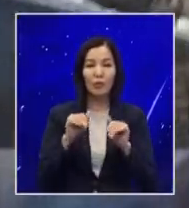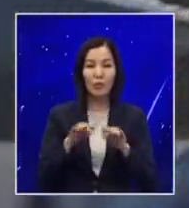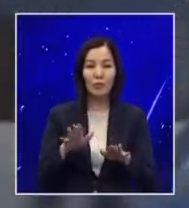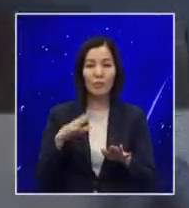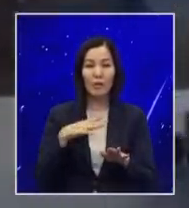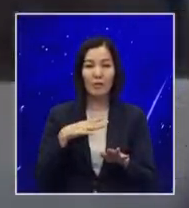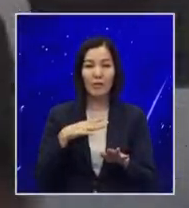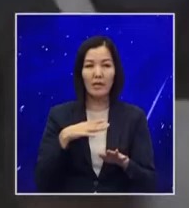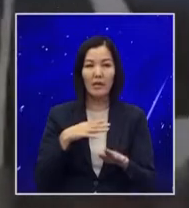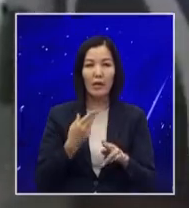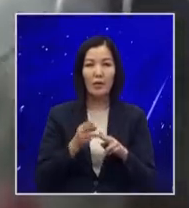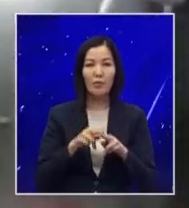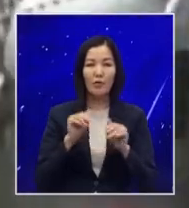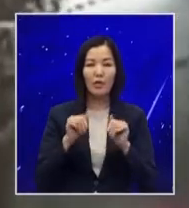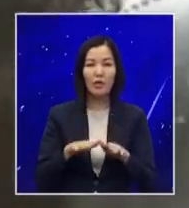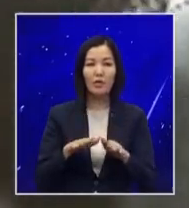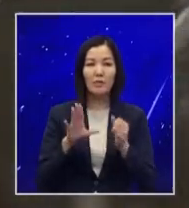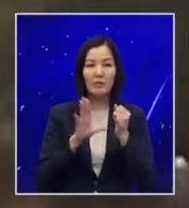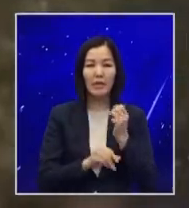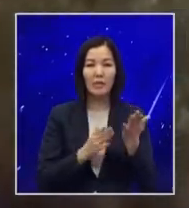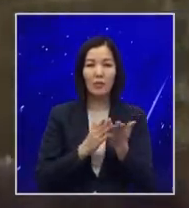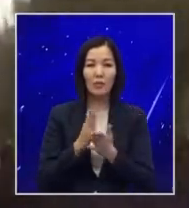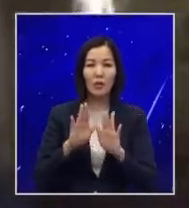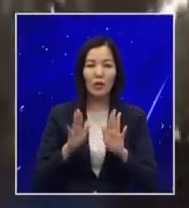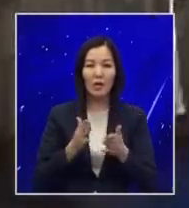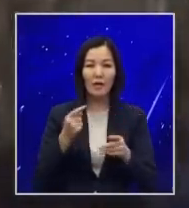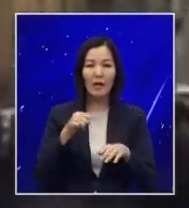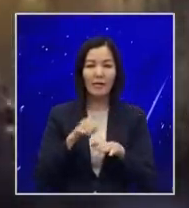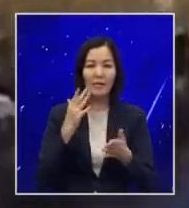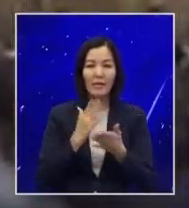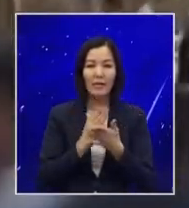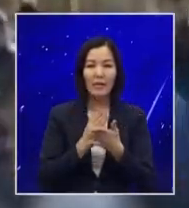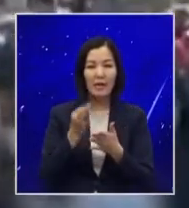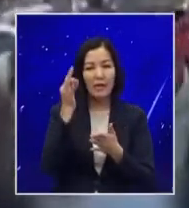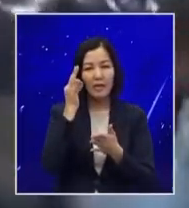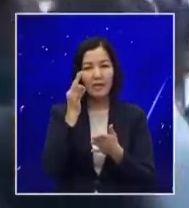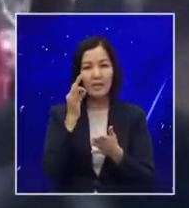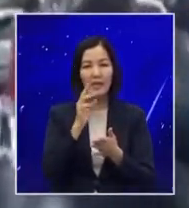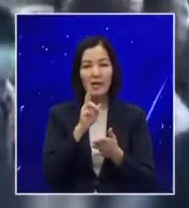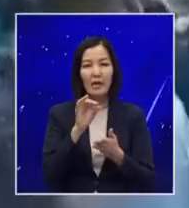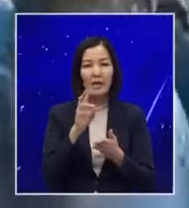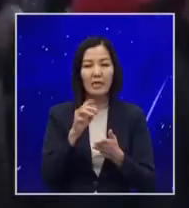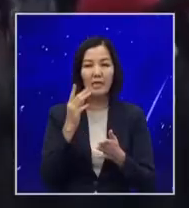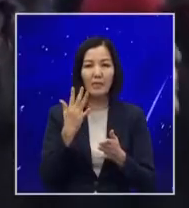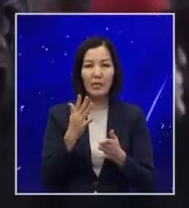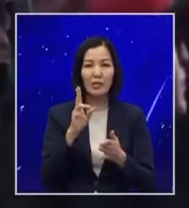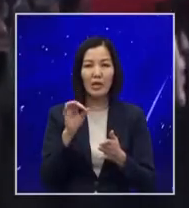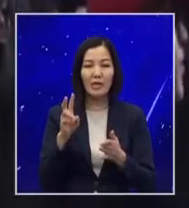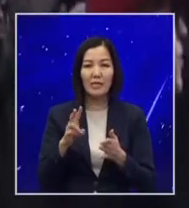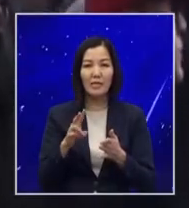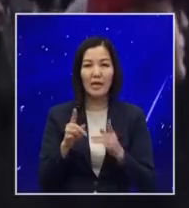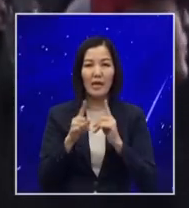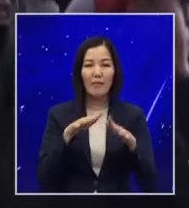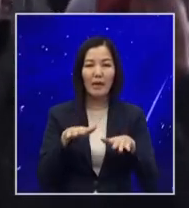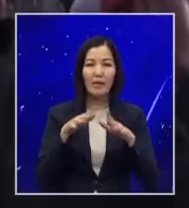ол. Оның мұндай қадамға баруына елдегі соңғы саяси оқиғалар түрткі болған. Еске сала кетейік, Кыргызстанда қазанның 5-ші күні парламенттік